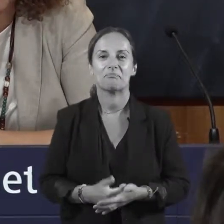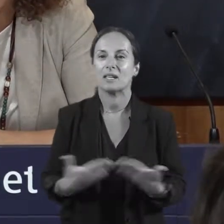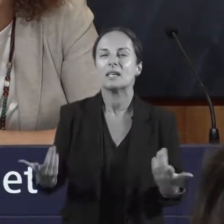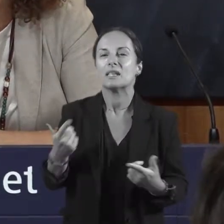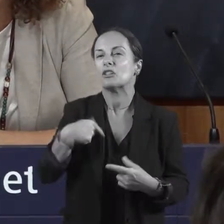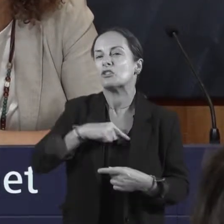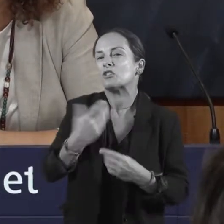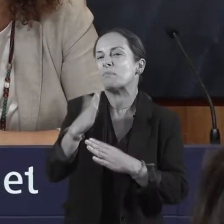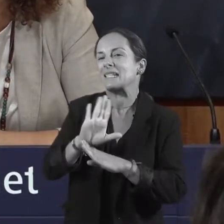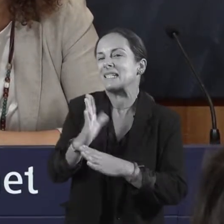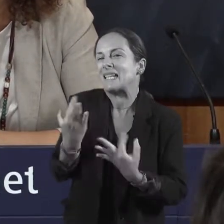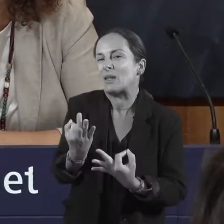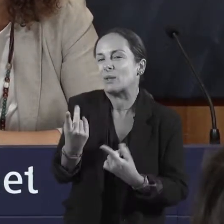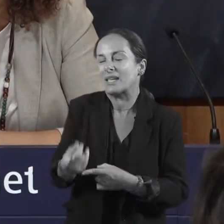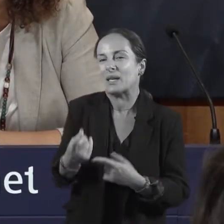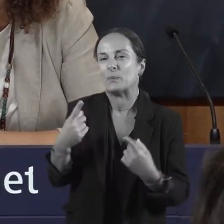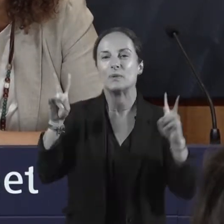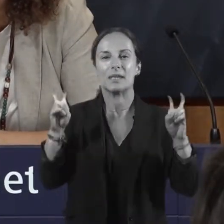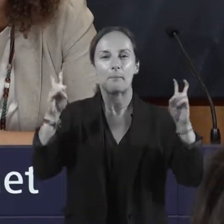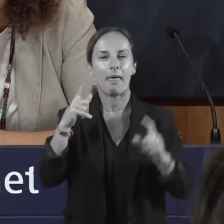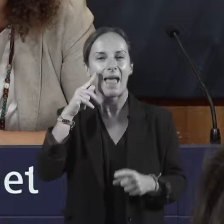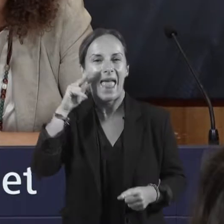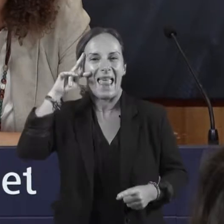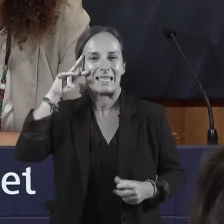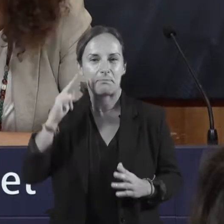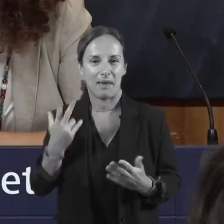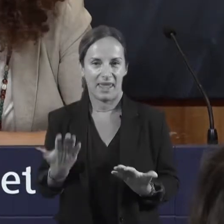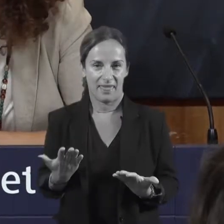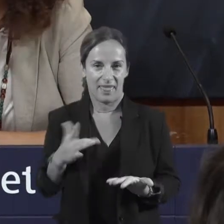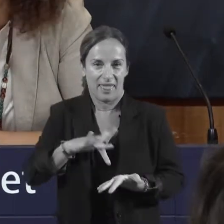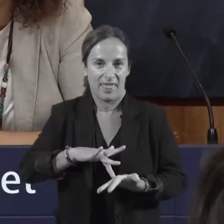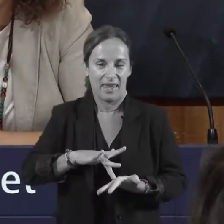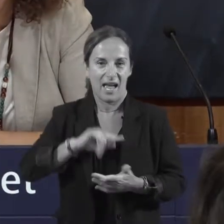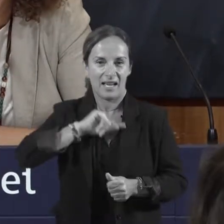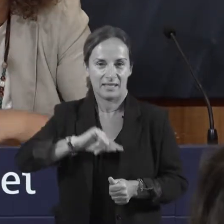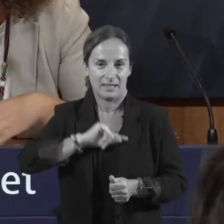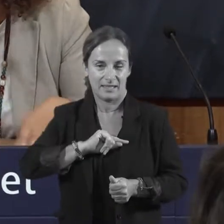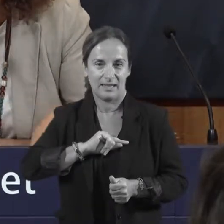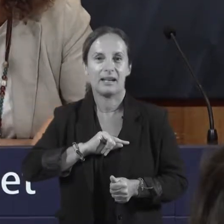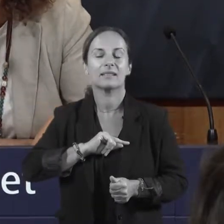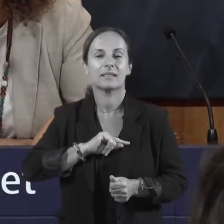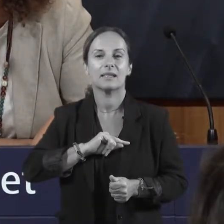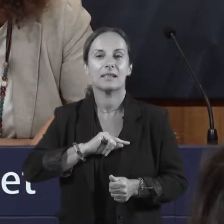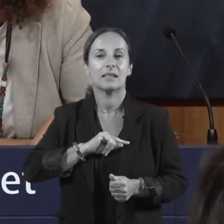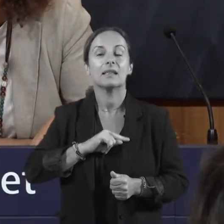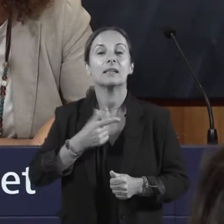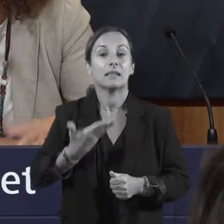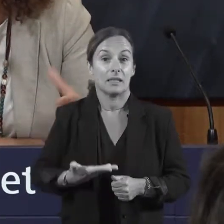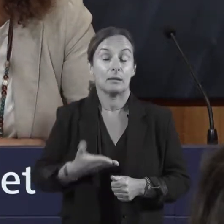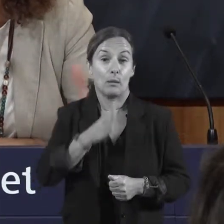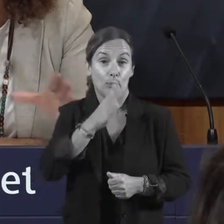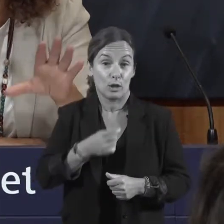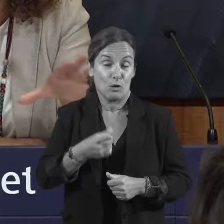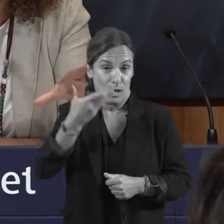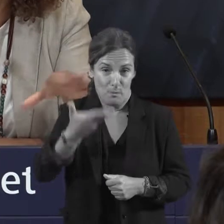d'experiències. Ahir estàvem amb una jornada de mercats emissors en la federació que havia organitzat la Federació de Mallorca i el que